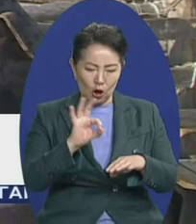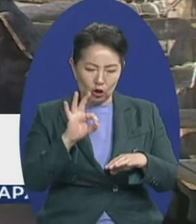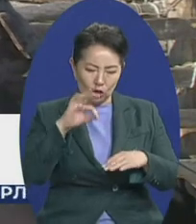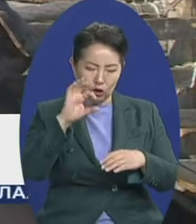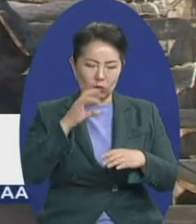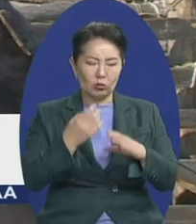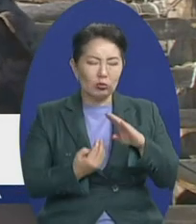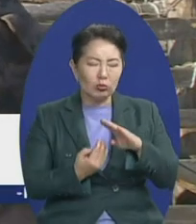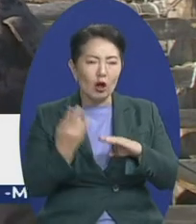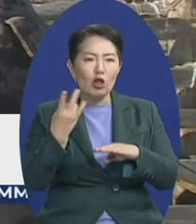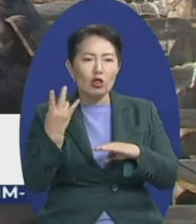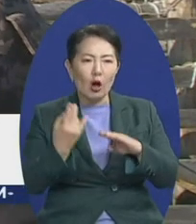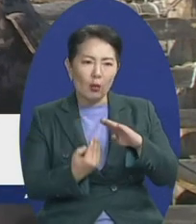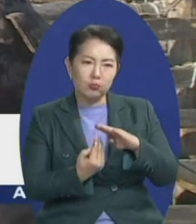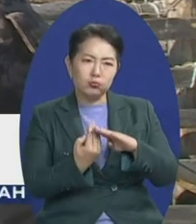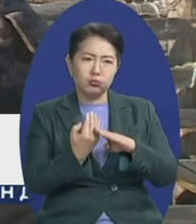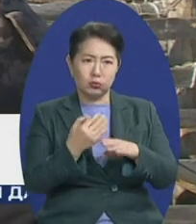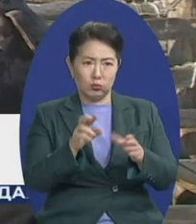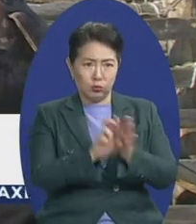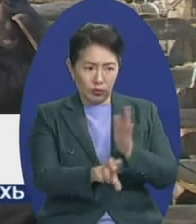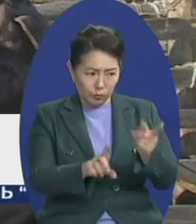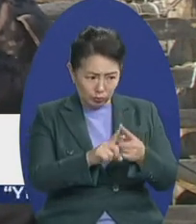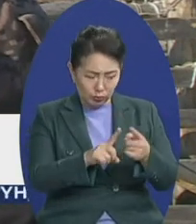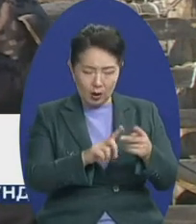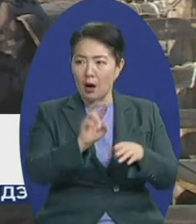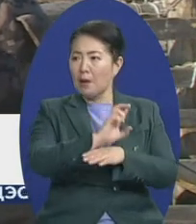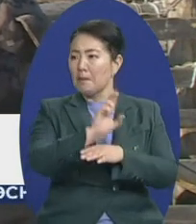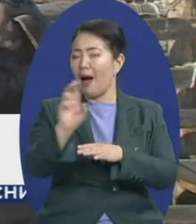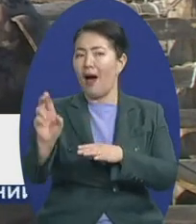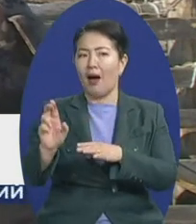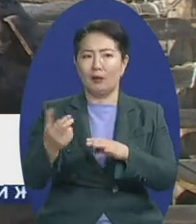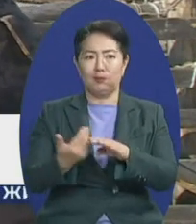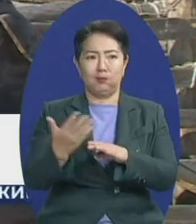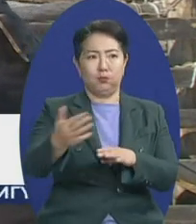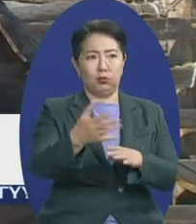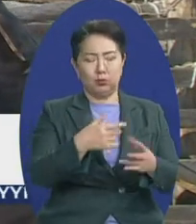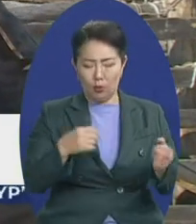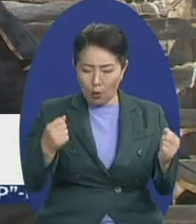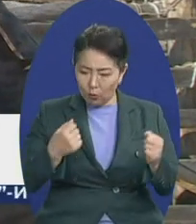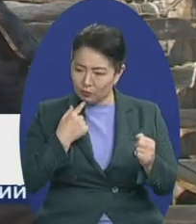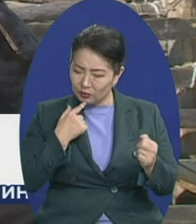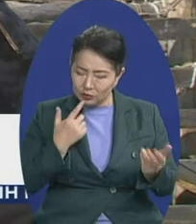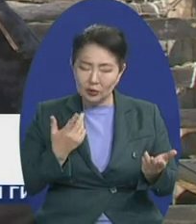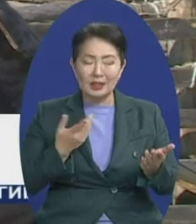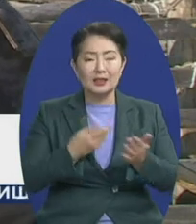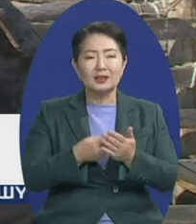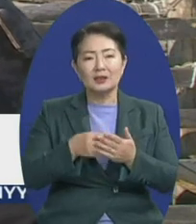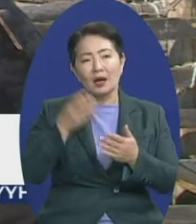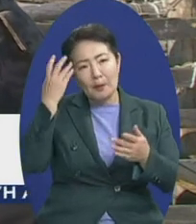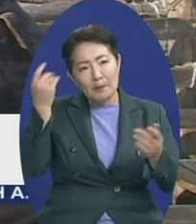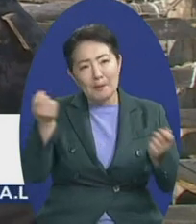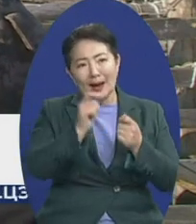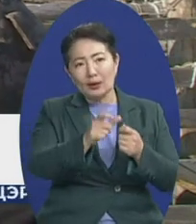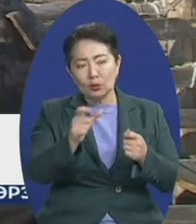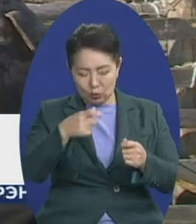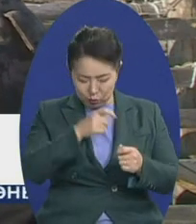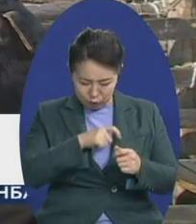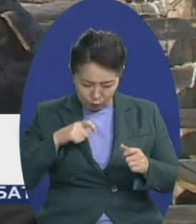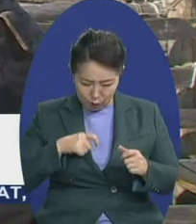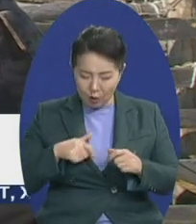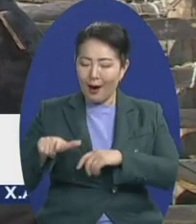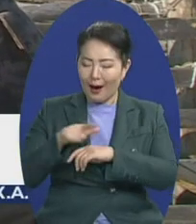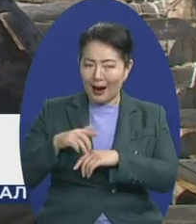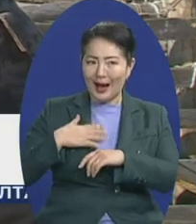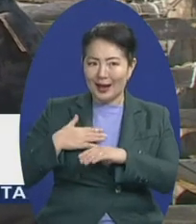дээ. А гэтэл байгалийн хатлан авах боломжгүй байгаа. А гэтэл өвлөн ингээд авчиад байгаа. Тэгэхээр энэ дээр ч гэсэн малчид энэ мал аж ахуйдаа тохирсон одоо